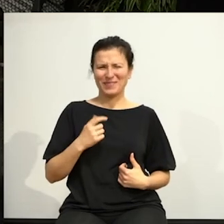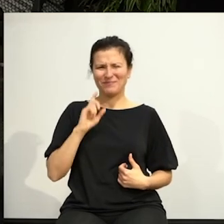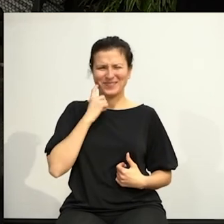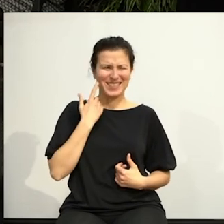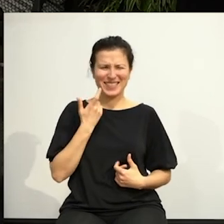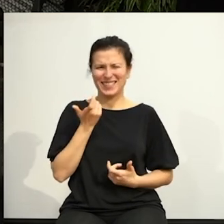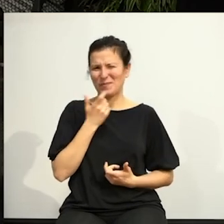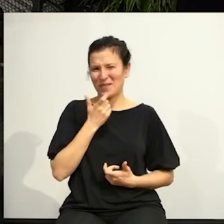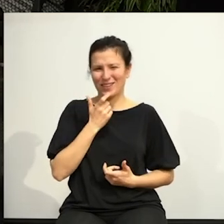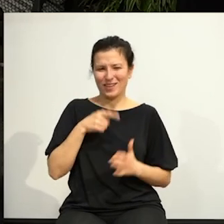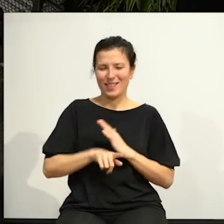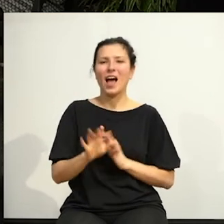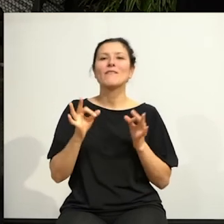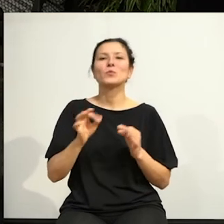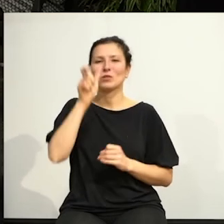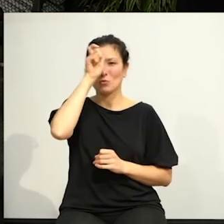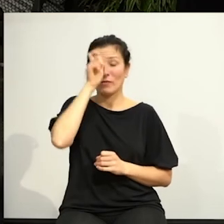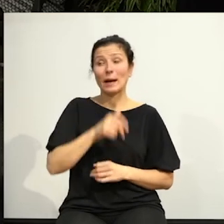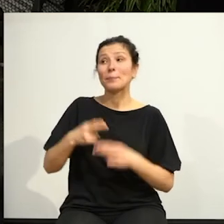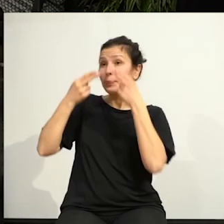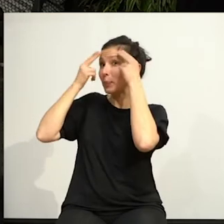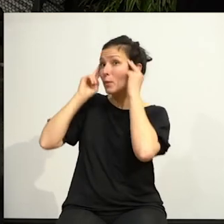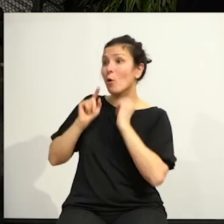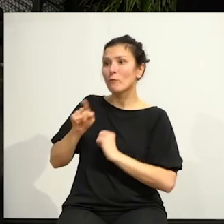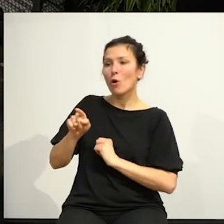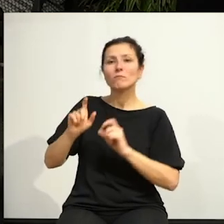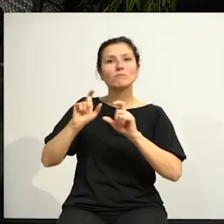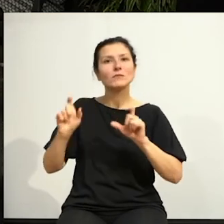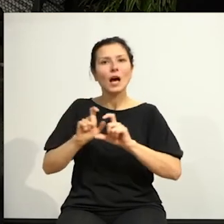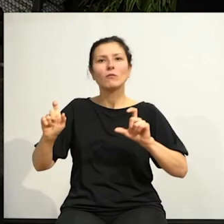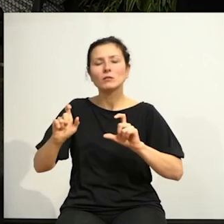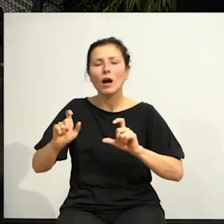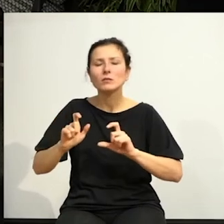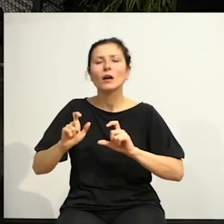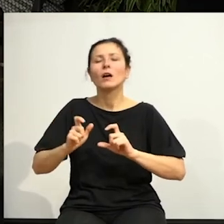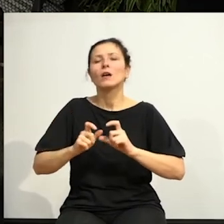dla współczesnego człowieka. Natomiast Norwid, który był cały czas właśnie na dnie,